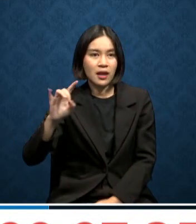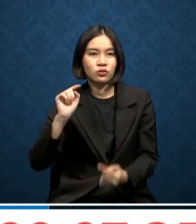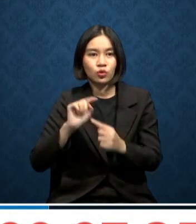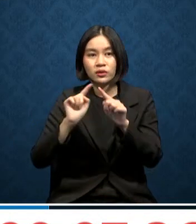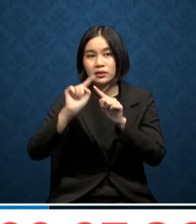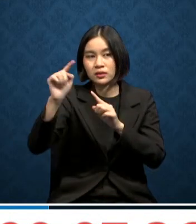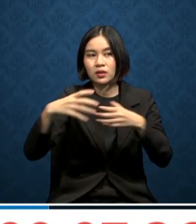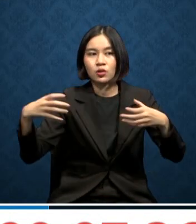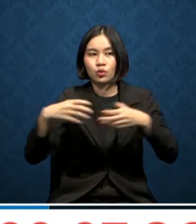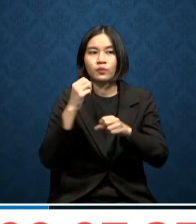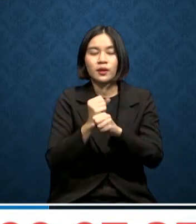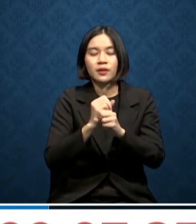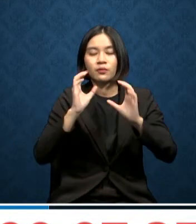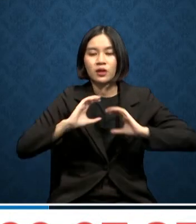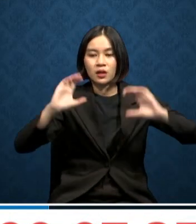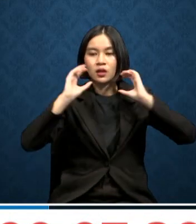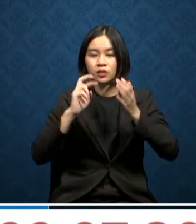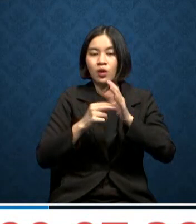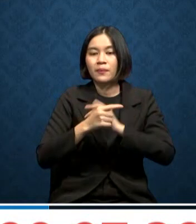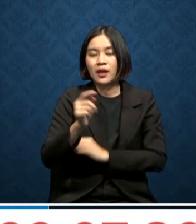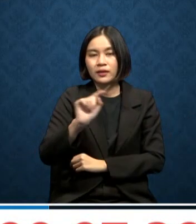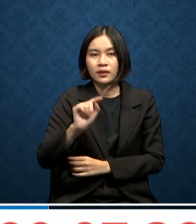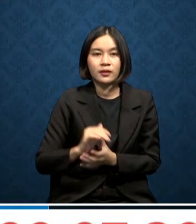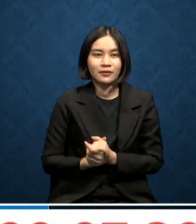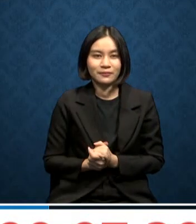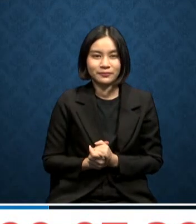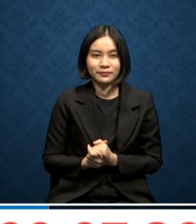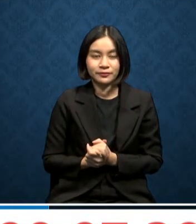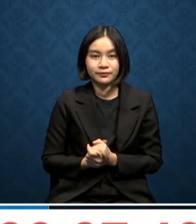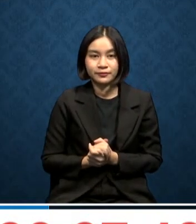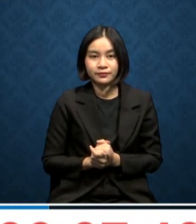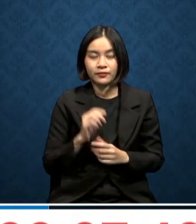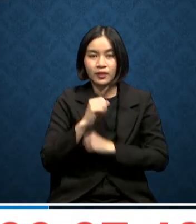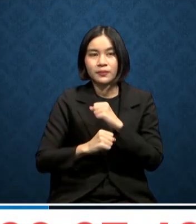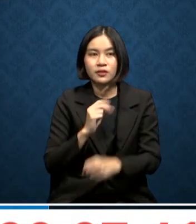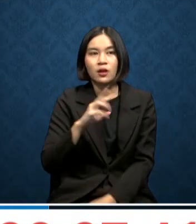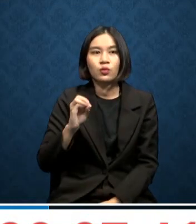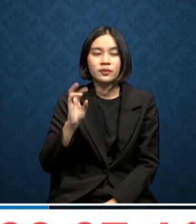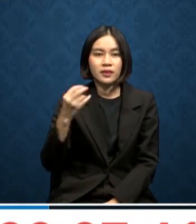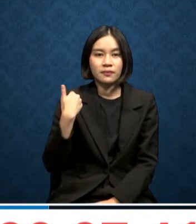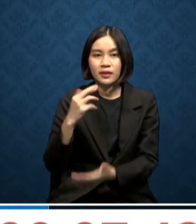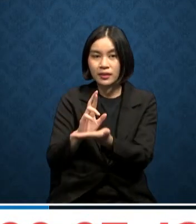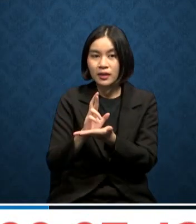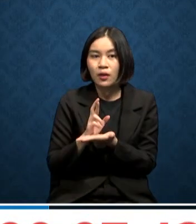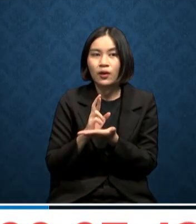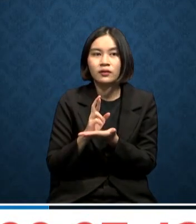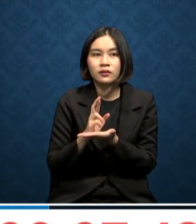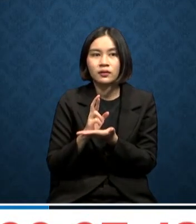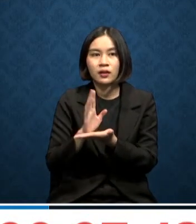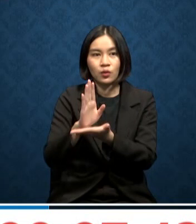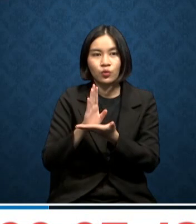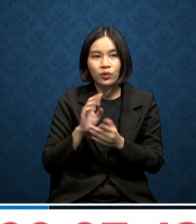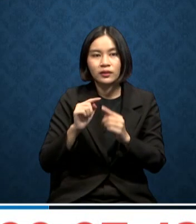ระบที่ 1 ของกุหน่อยงานอนของรติซึ่ถือความเป็นโดยใปี 217 ยัไดรรัวันโรคเกรตยศและประกาศ